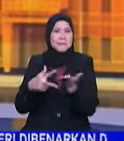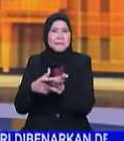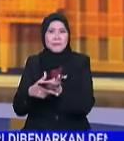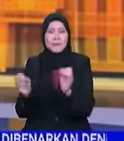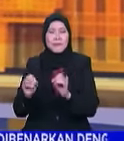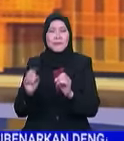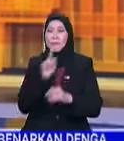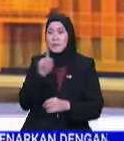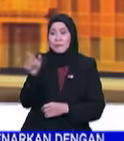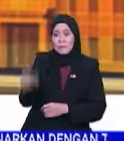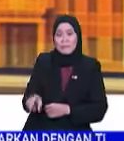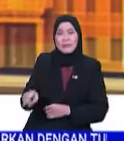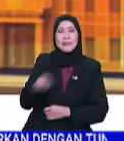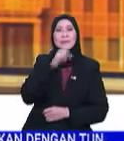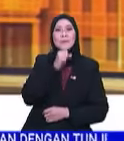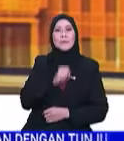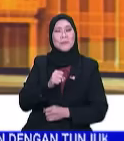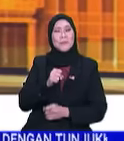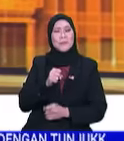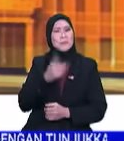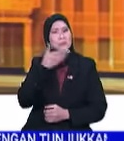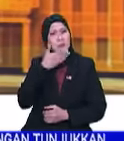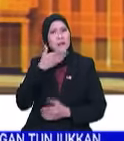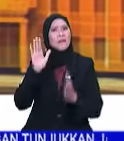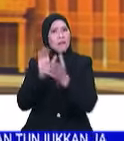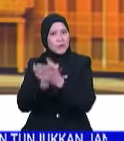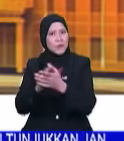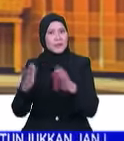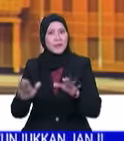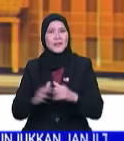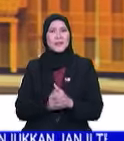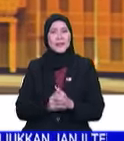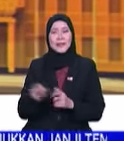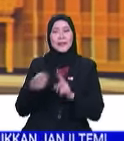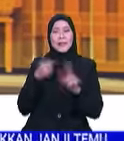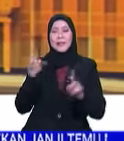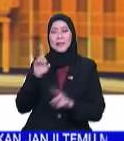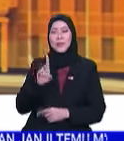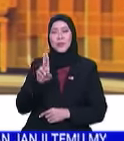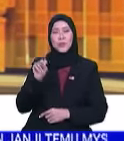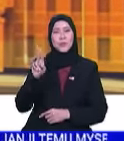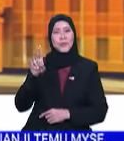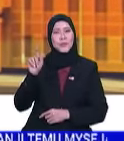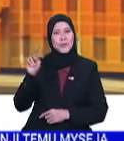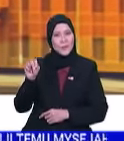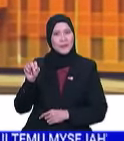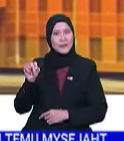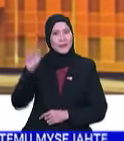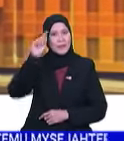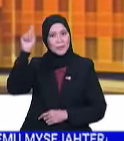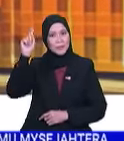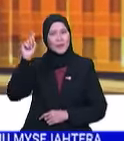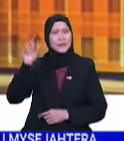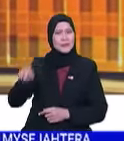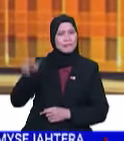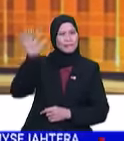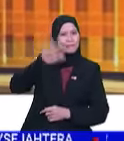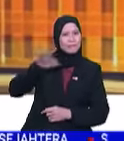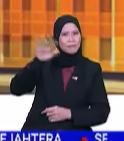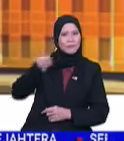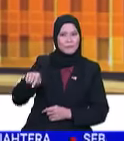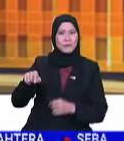telah berumah tangga pada usia yang muda. Menurut pelumba kelahiran Dungun Terengganu itu, sebelum ini ramai pihak yang meramalkan kerjanya